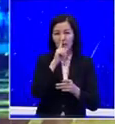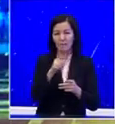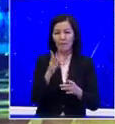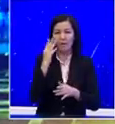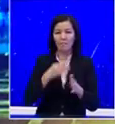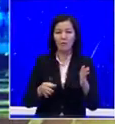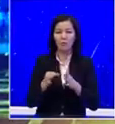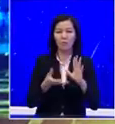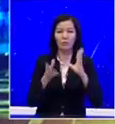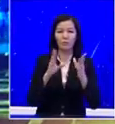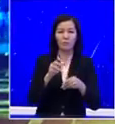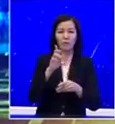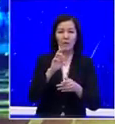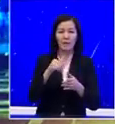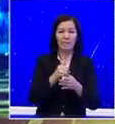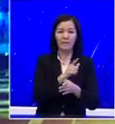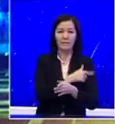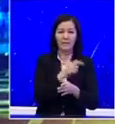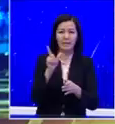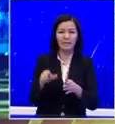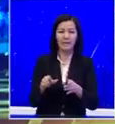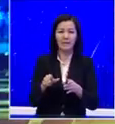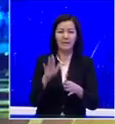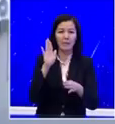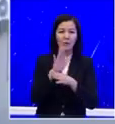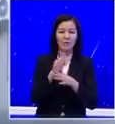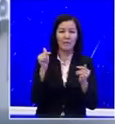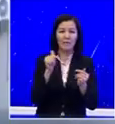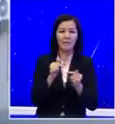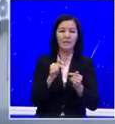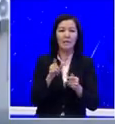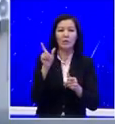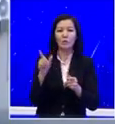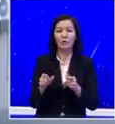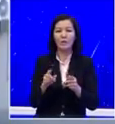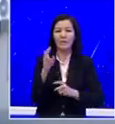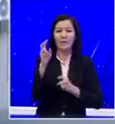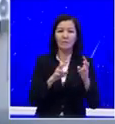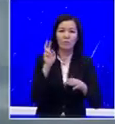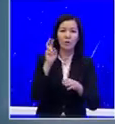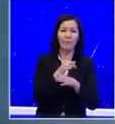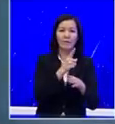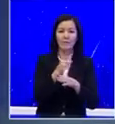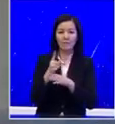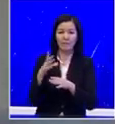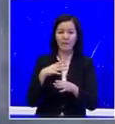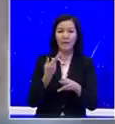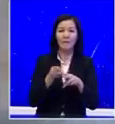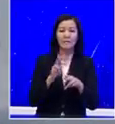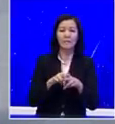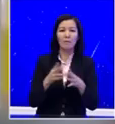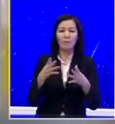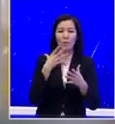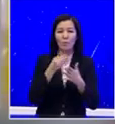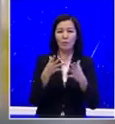Алматы облысы бойынша мемлекеттік бас санитарлық дәрігері қаулысына сәйкес, жеке тұлғаның кәсіпорынға баруына тыйым салынған. Себебі